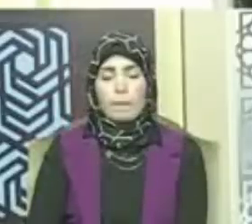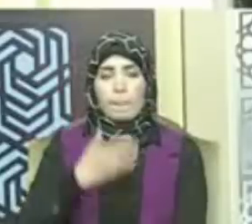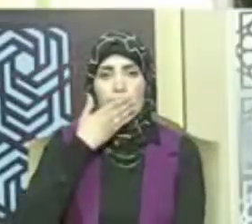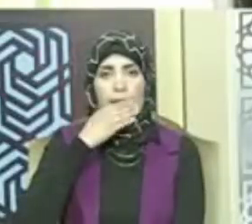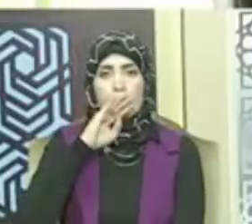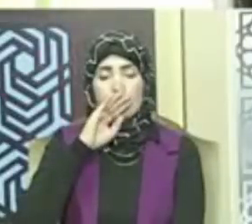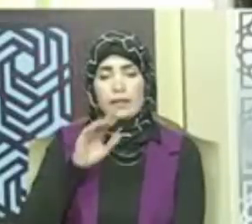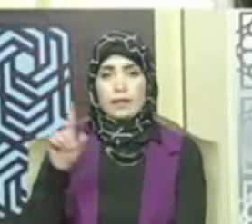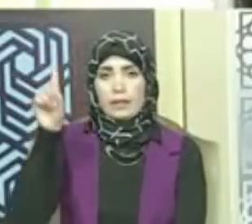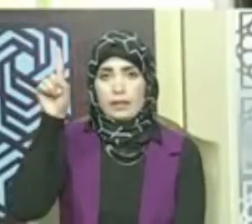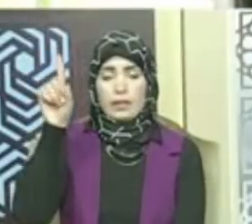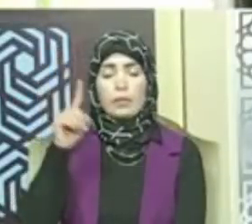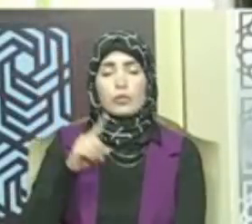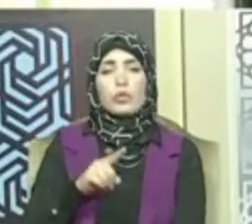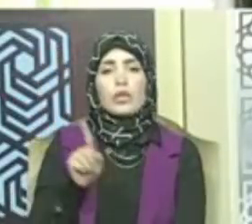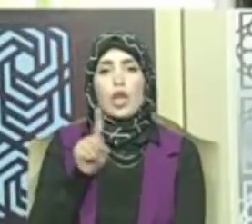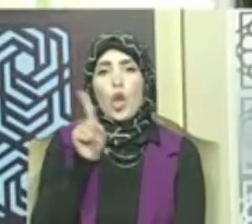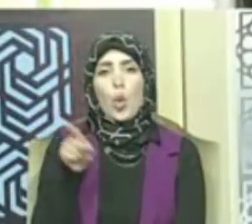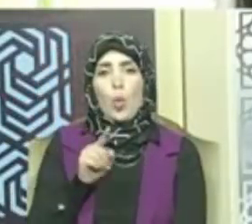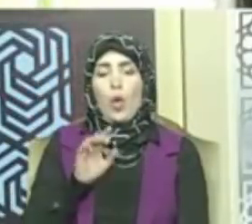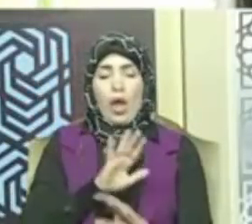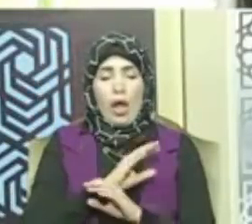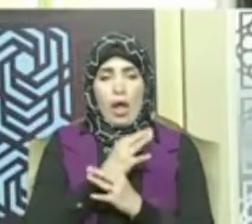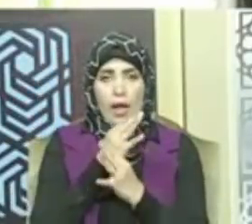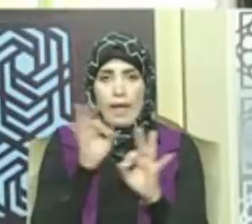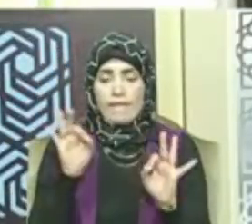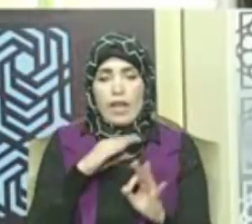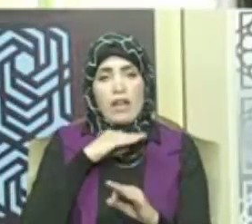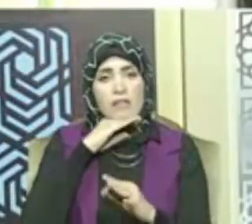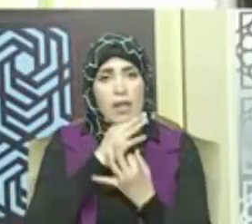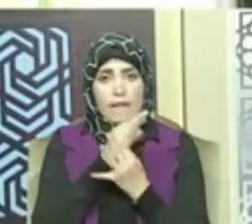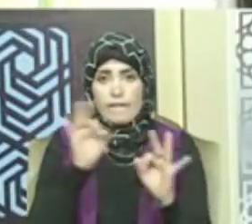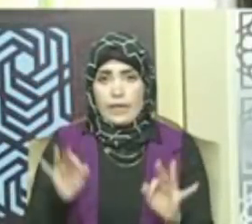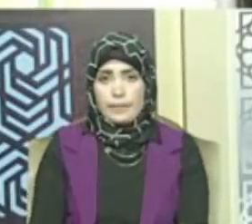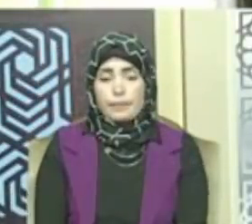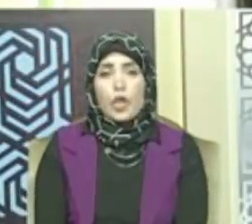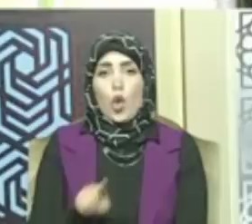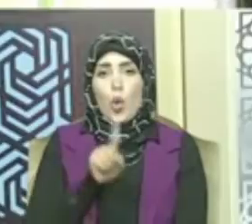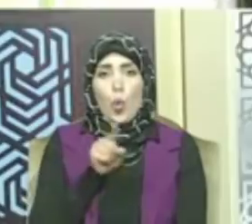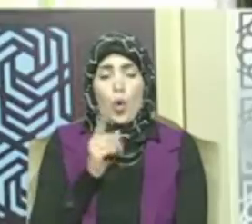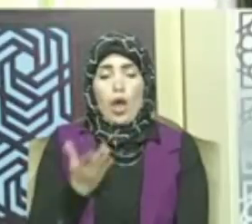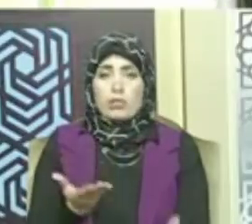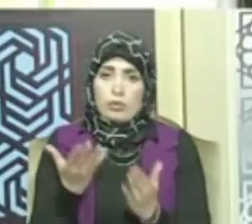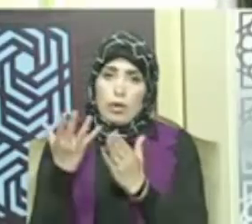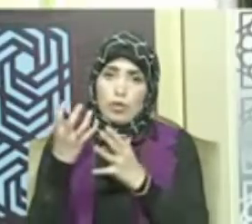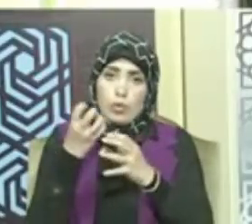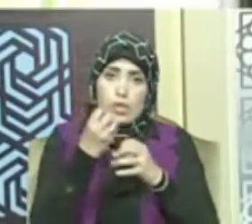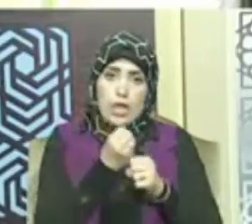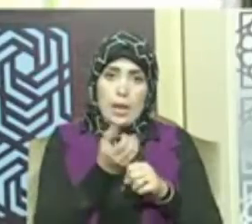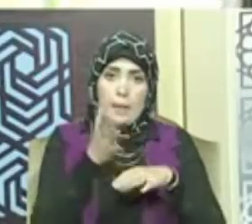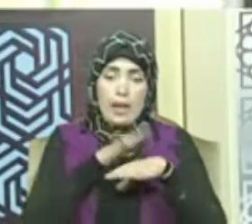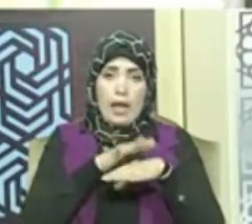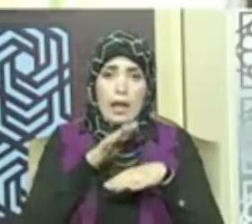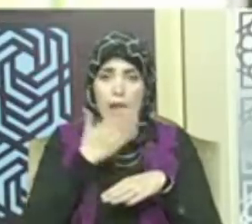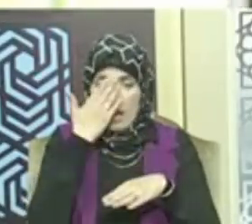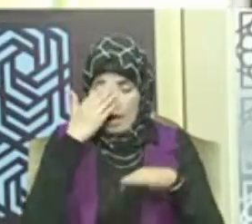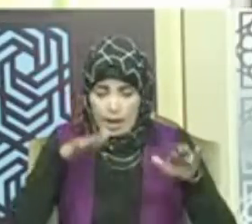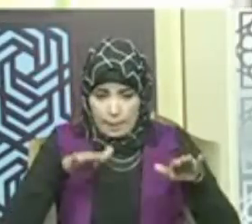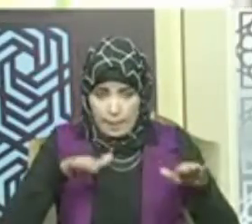الحمد لله وكفى، وصلاة وسلاما على عباده الذين اصطفى.